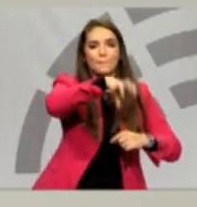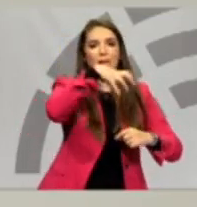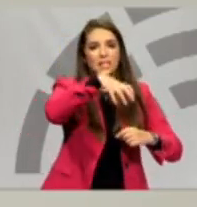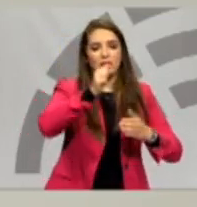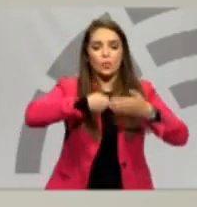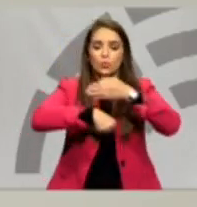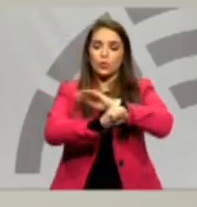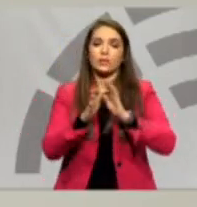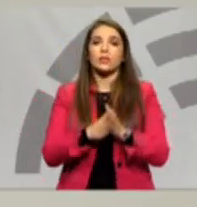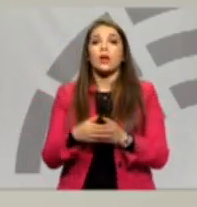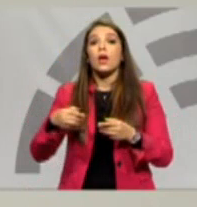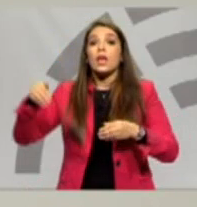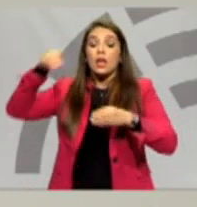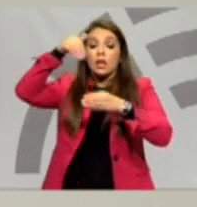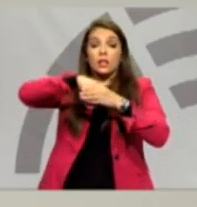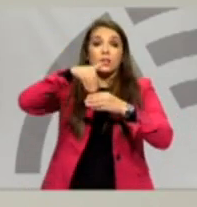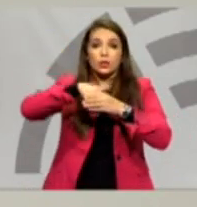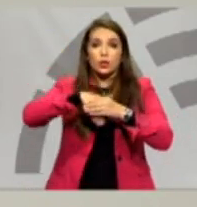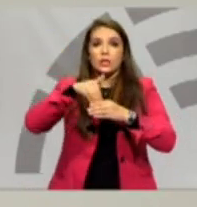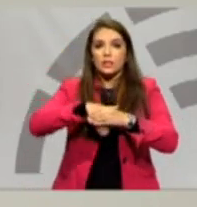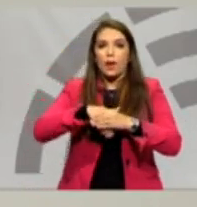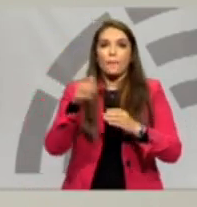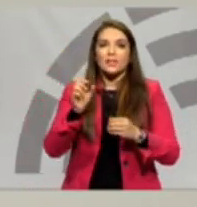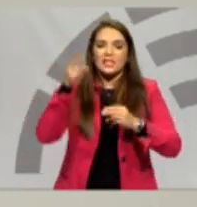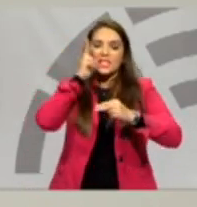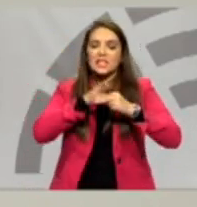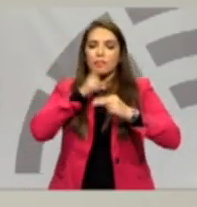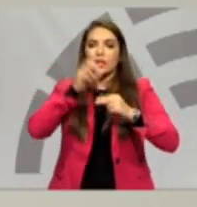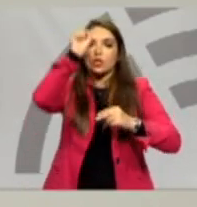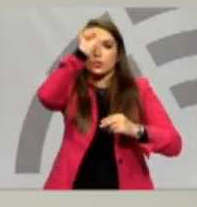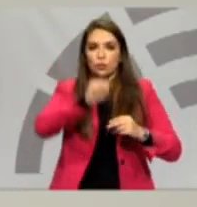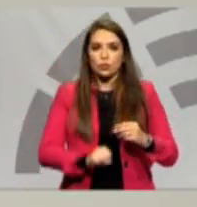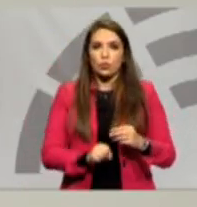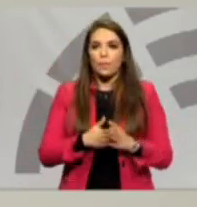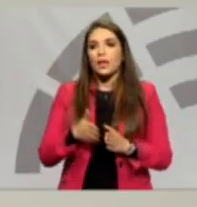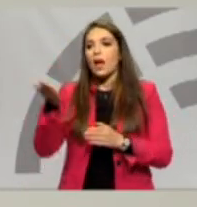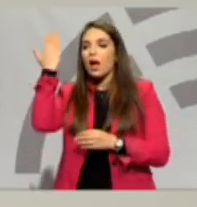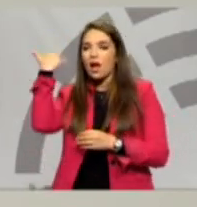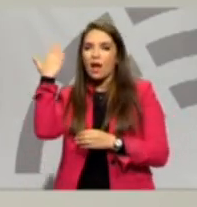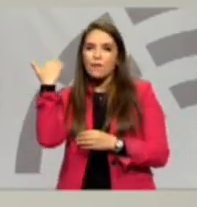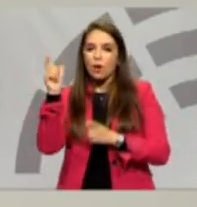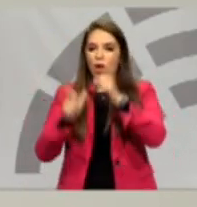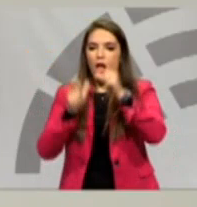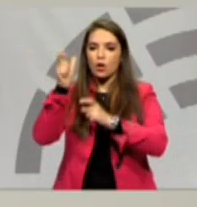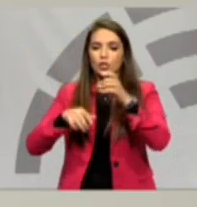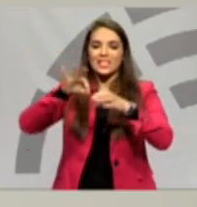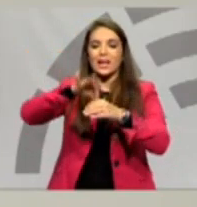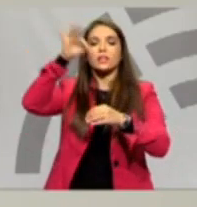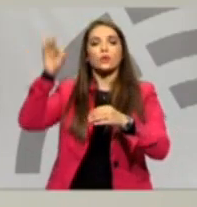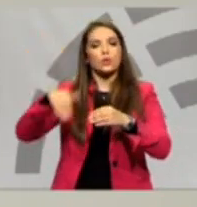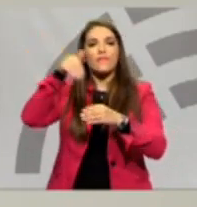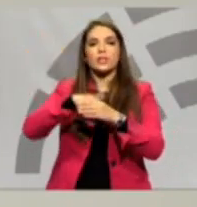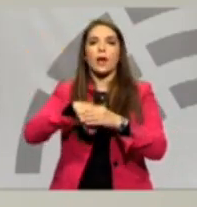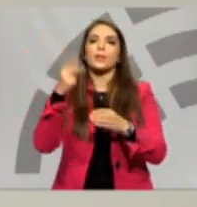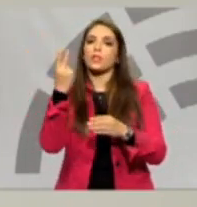ترشحت للانتخابات التشريعيه على دائره صفاقس الجنوبيه وبفضل صديقتكم الكبيره في شخص توصلت الى الدور الثاني